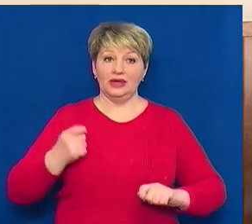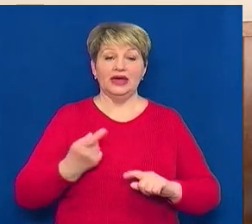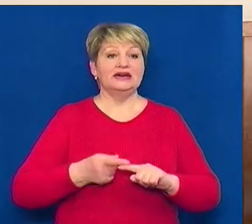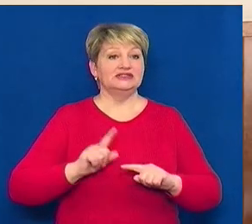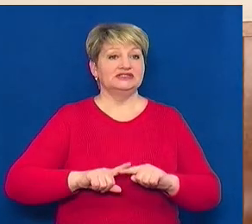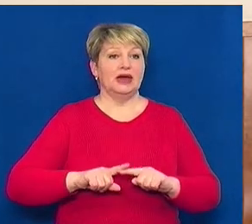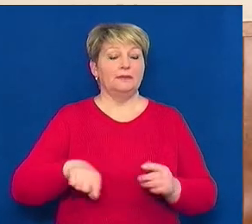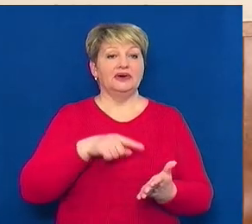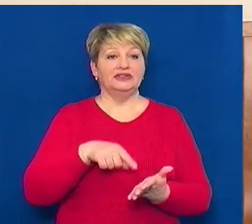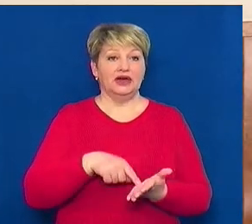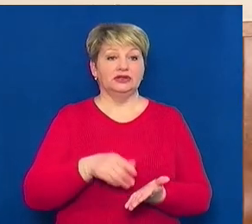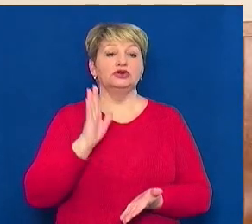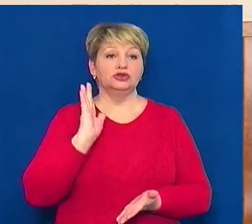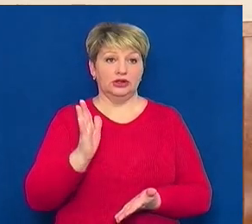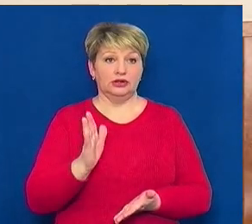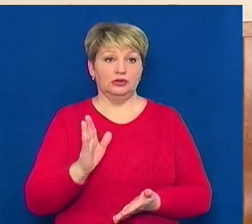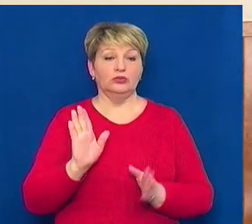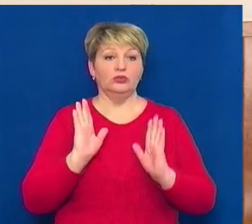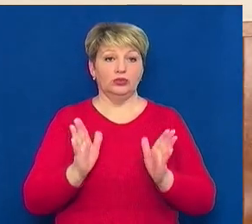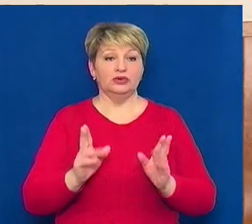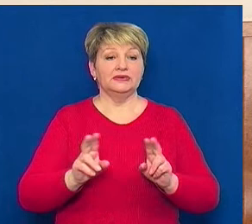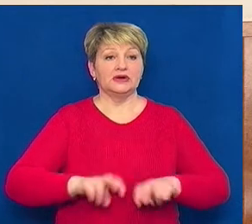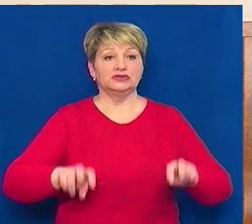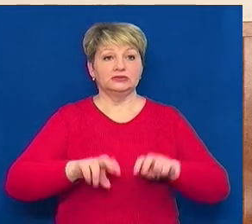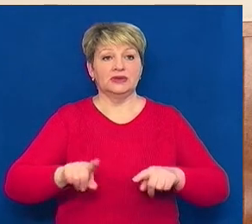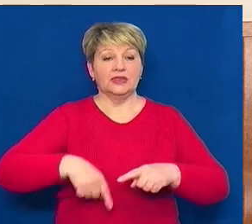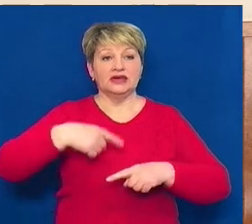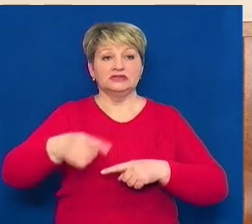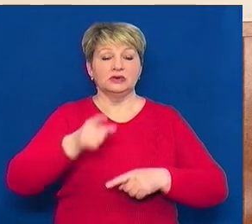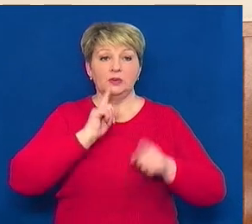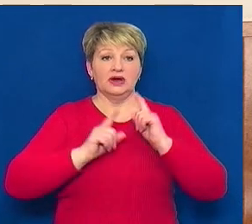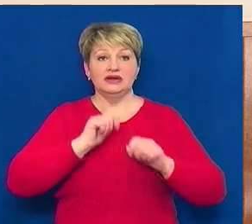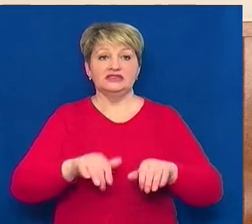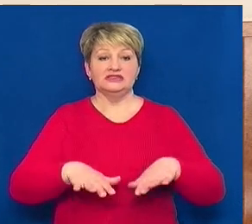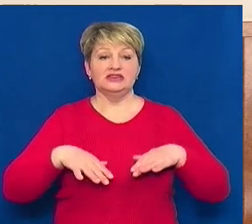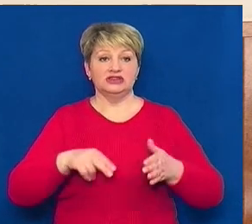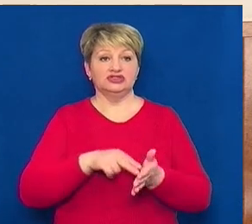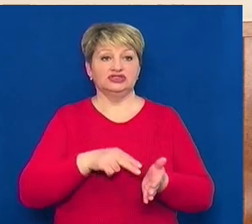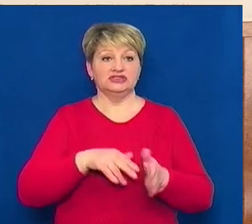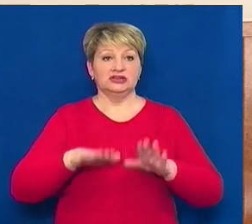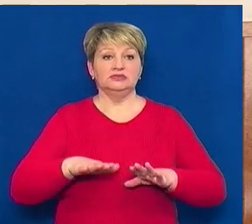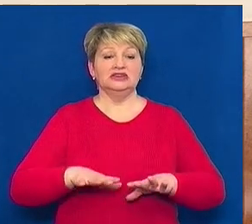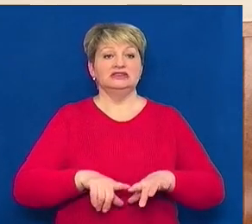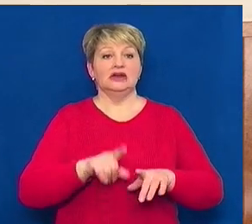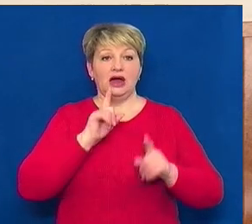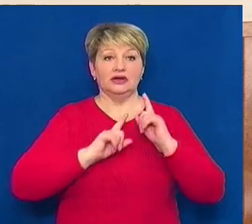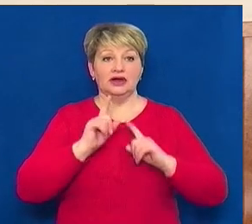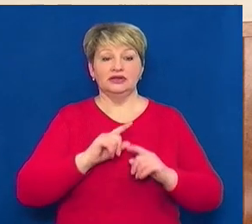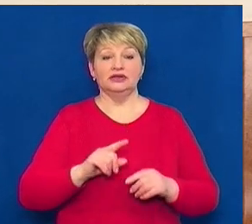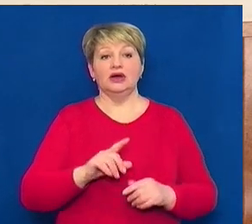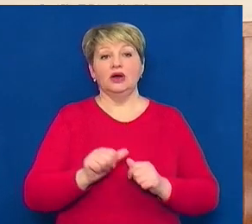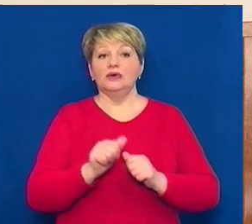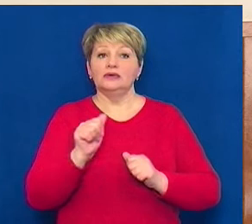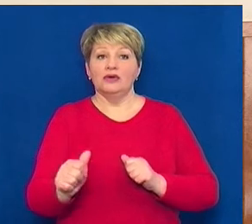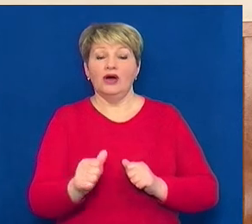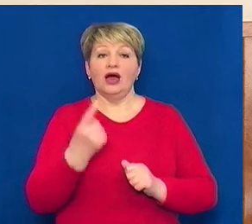питання буде також розглядом на наступній сесії Черкаської міської ради. Зокрема, можливо, якийсь один